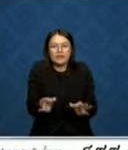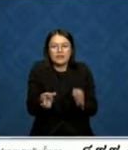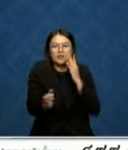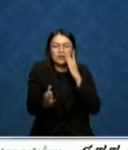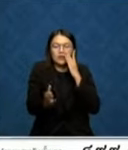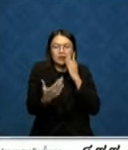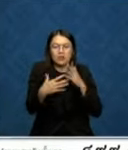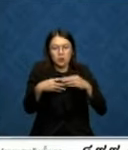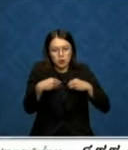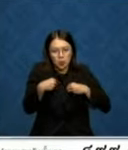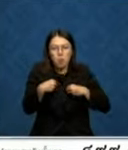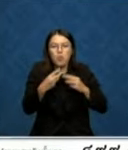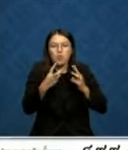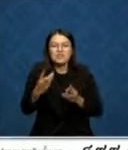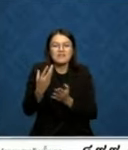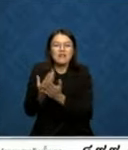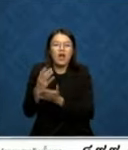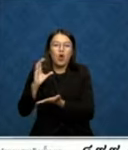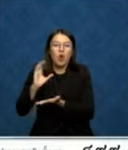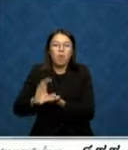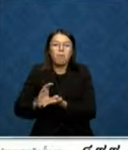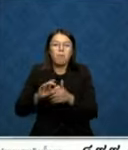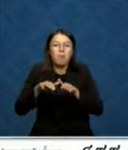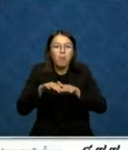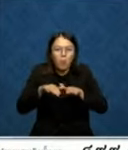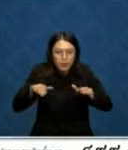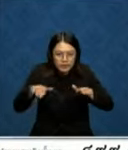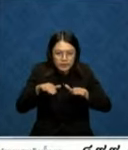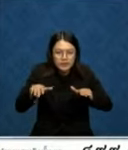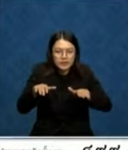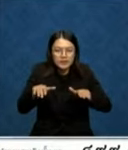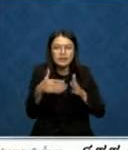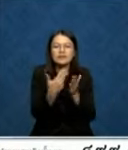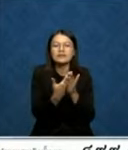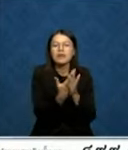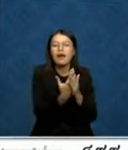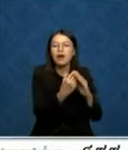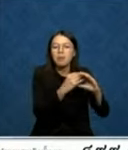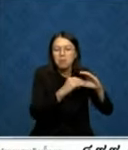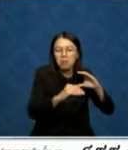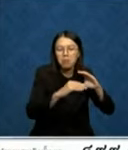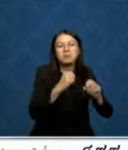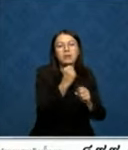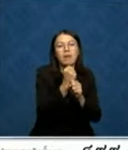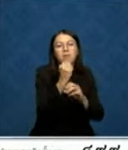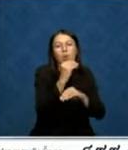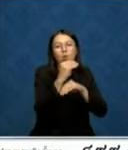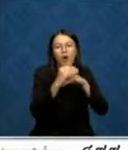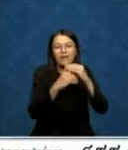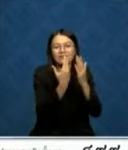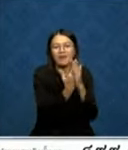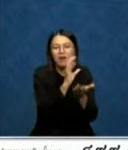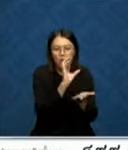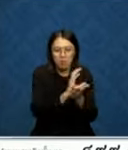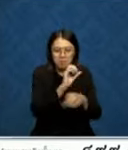ยอมใช้วิธีงบประมาณปกติในการใช้เงินทำโครงการนี้ผ่านงบประมาณ